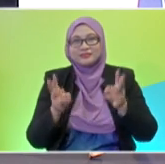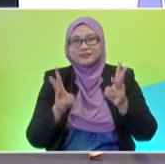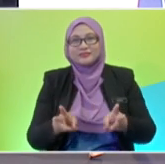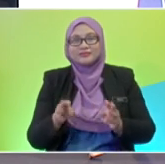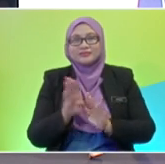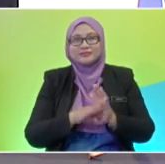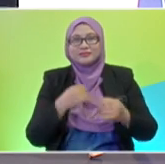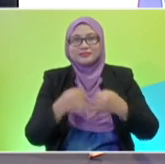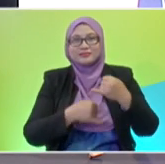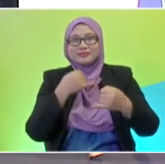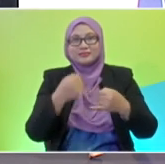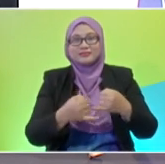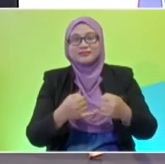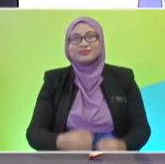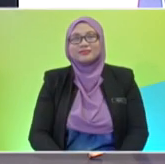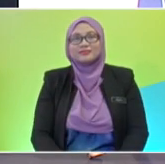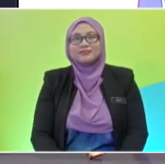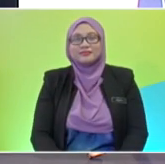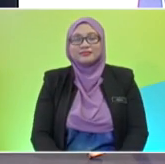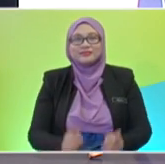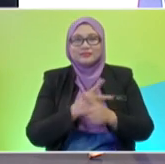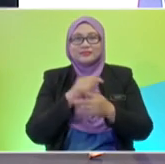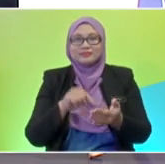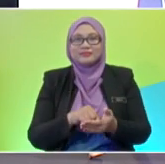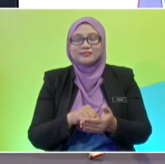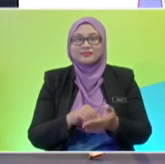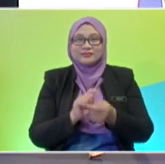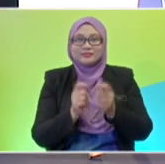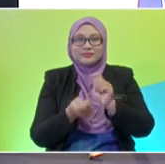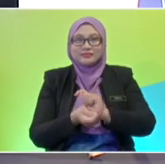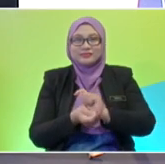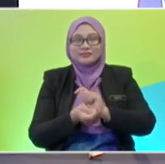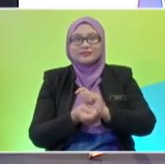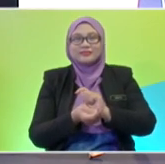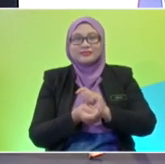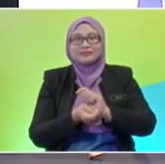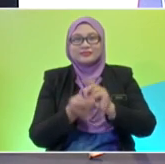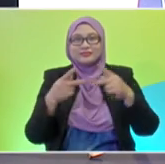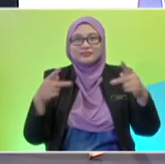kali ini kita tukar gaya petikan bola petikan namun